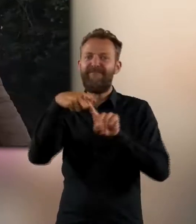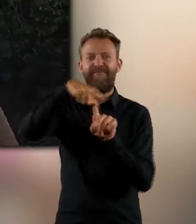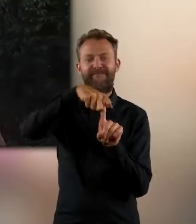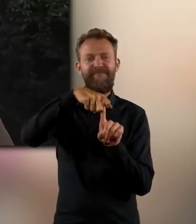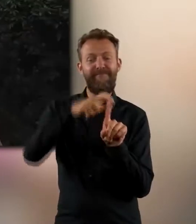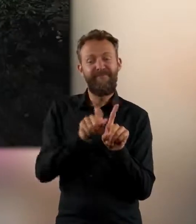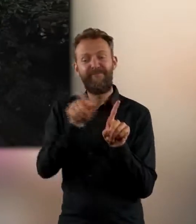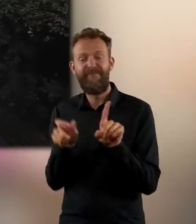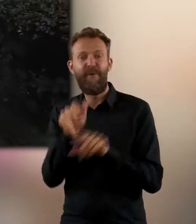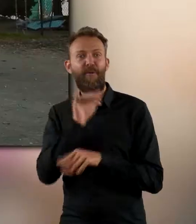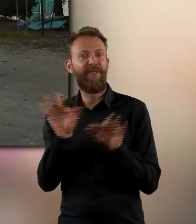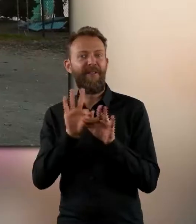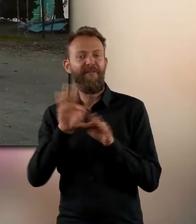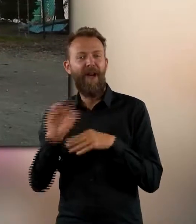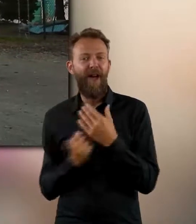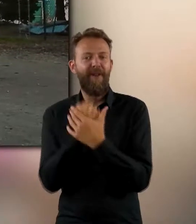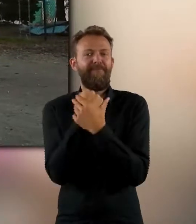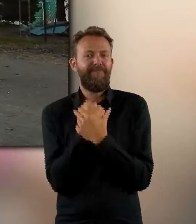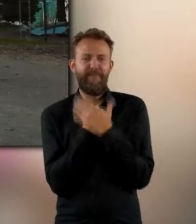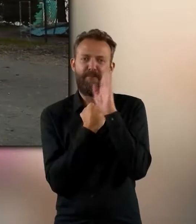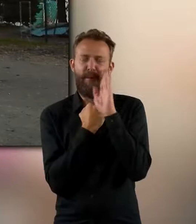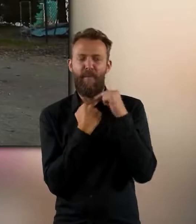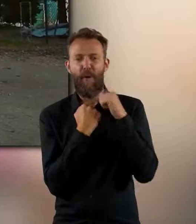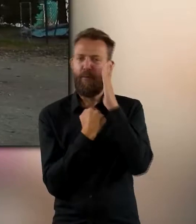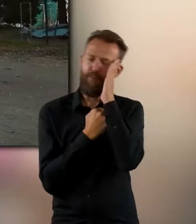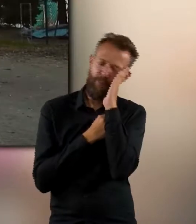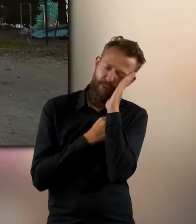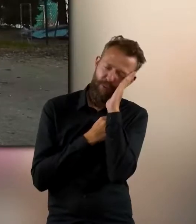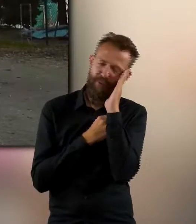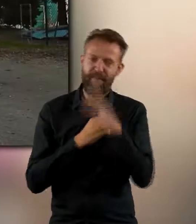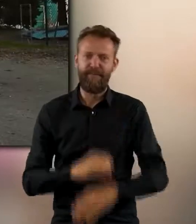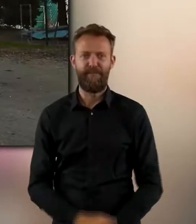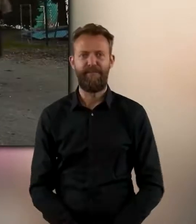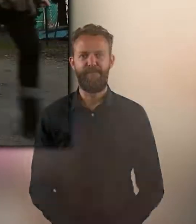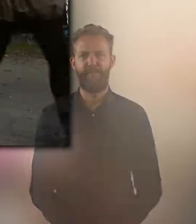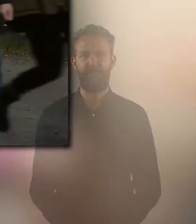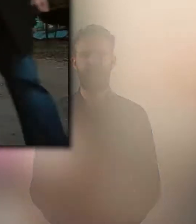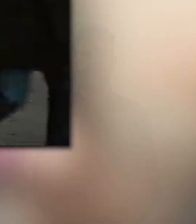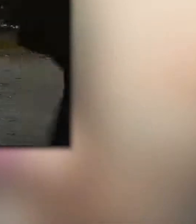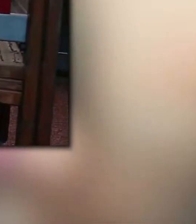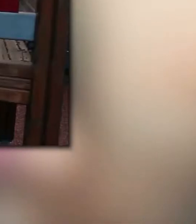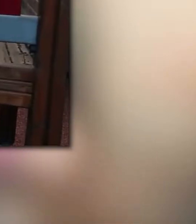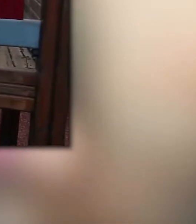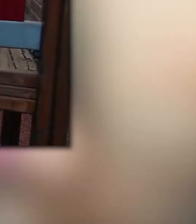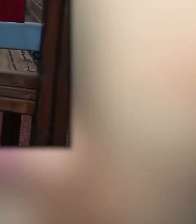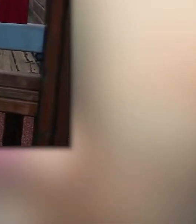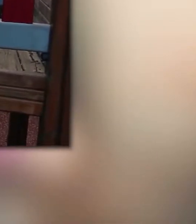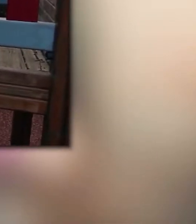papa, tandis que son petit frère Éloi dort dans le porte-bébé, tout contre sa maman Gabrielle.